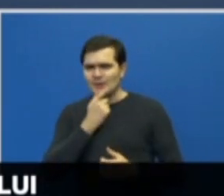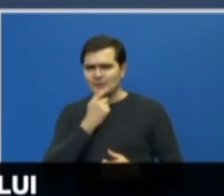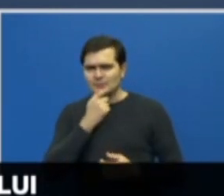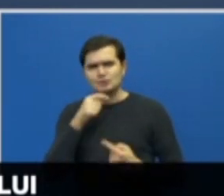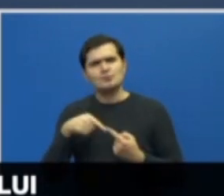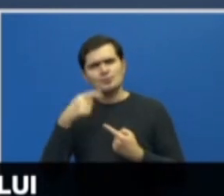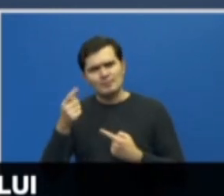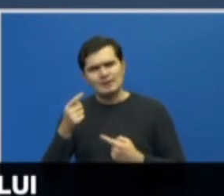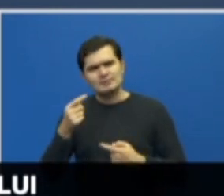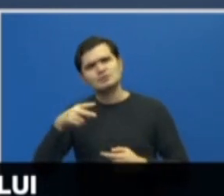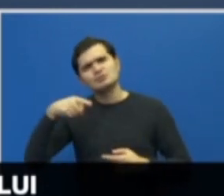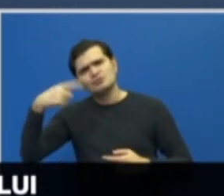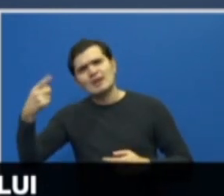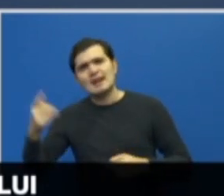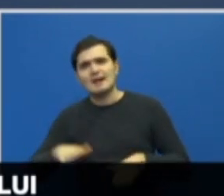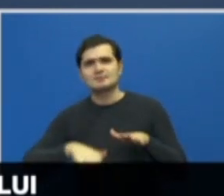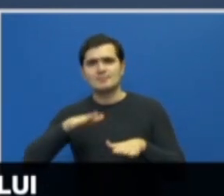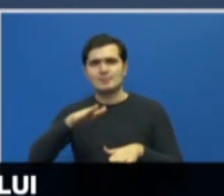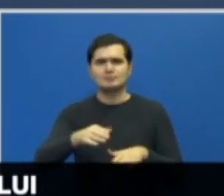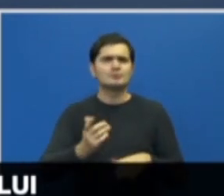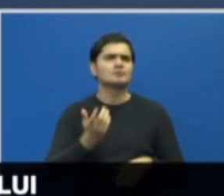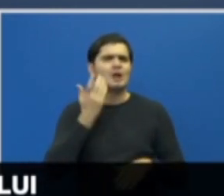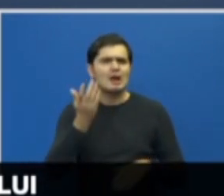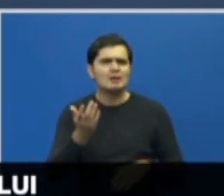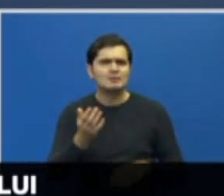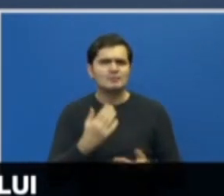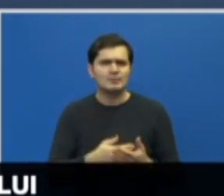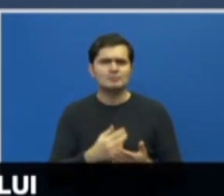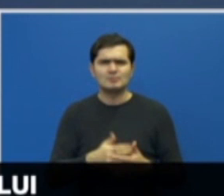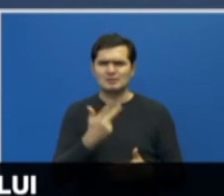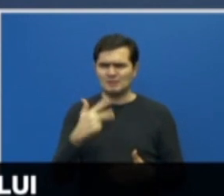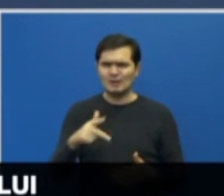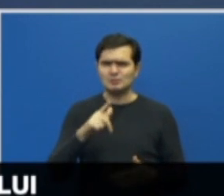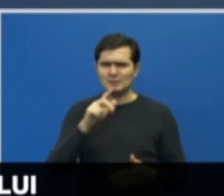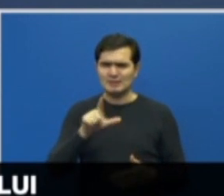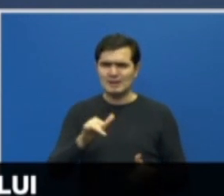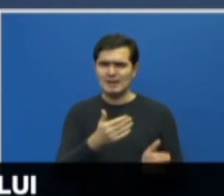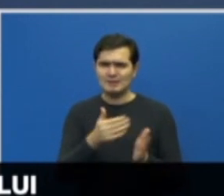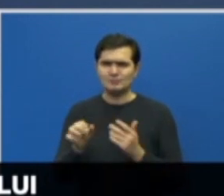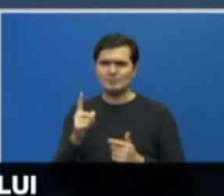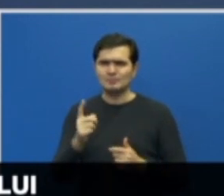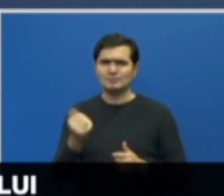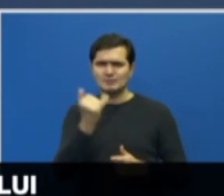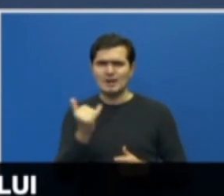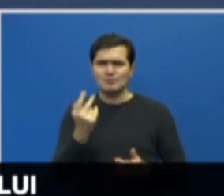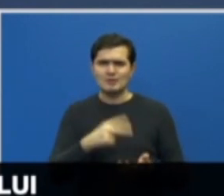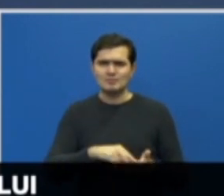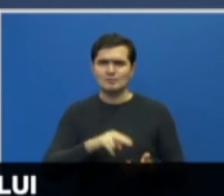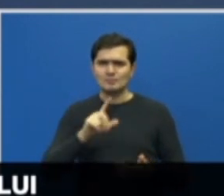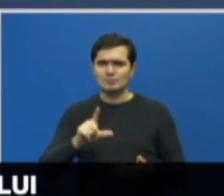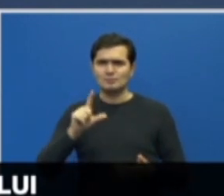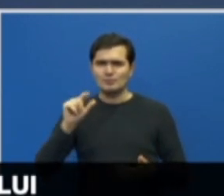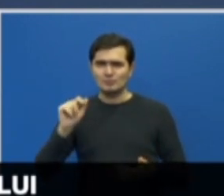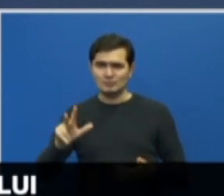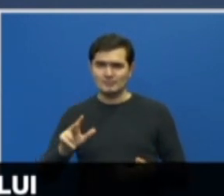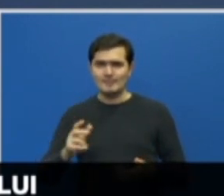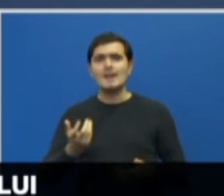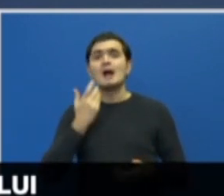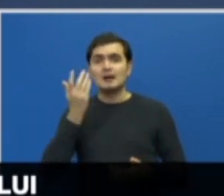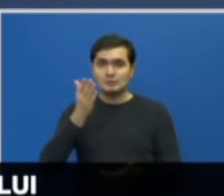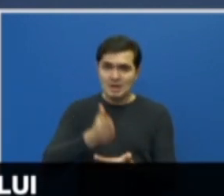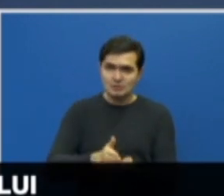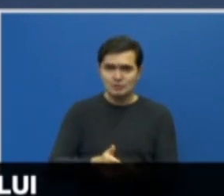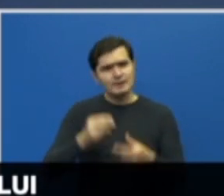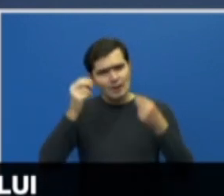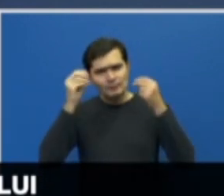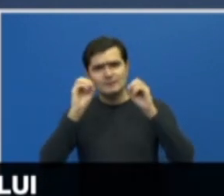și ceilalți pași. Când? Că ați spus că să fie 300 de lei de la 1 ianuarie 2022. Când se va lua decizia, veți fi